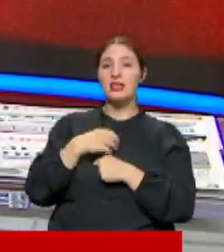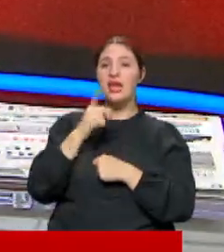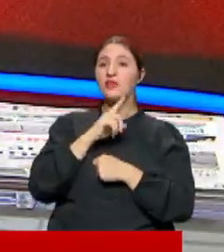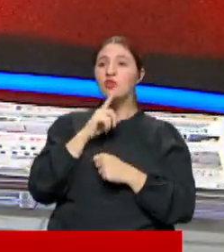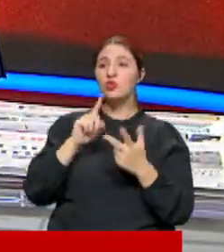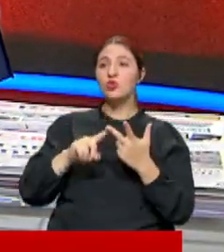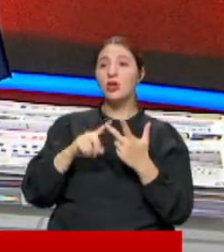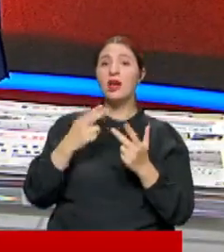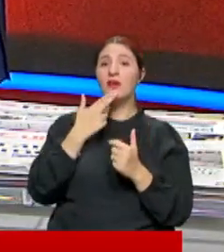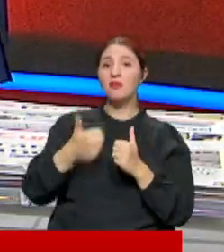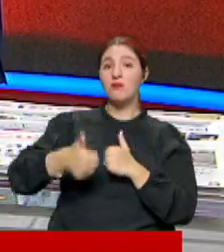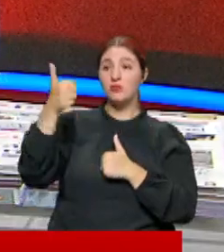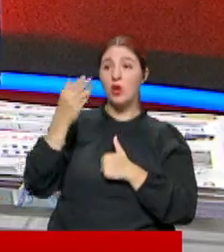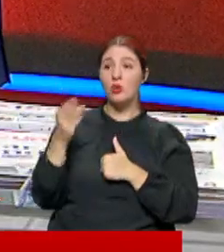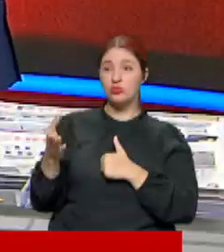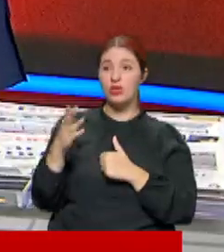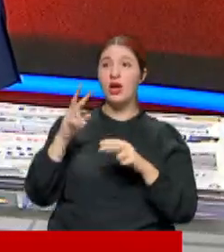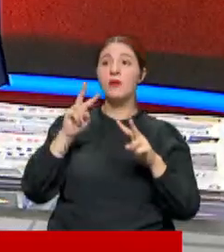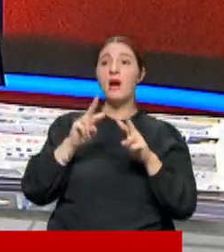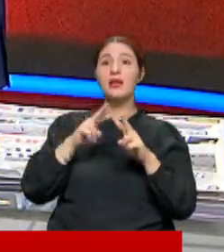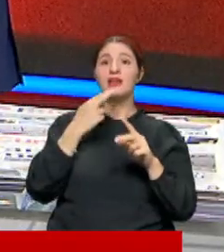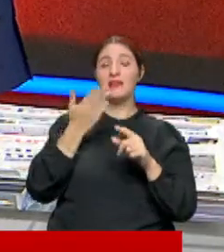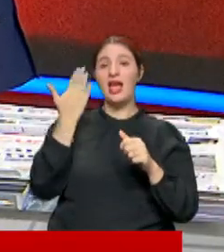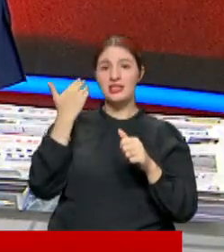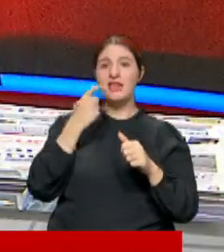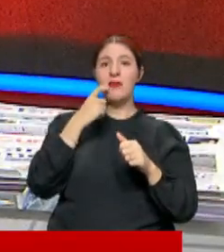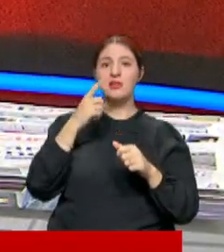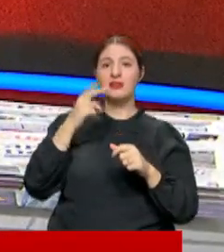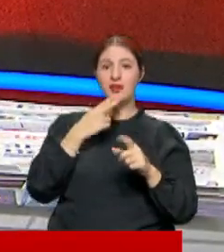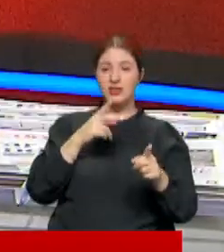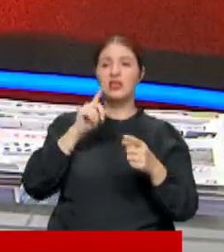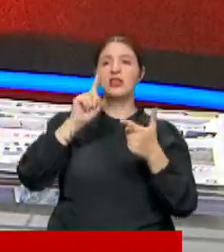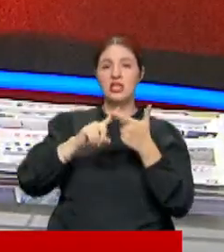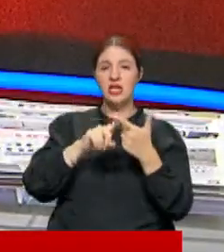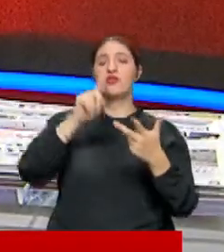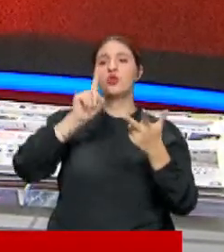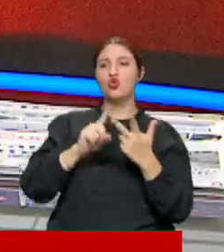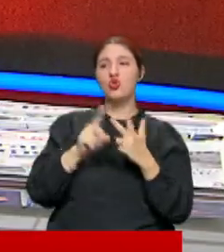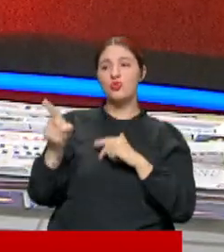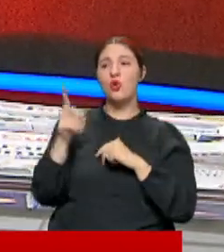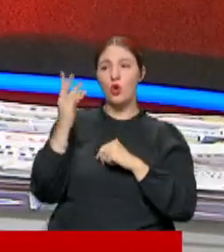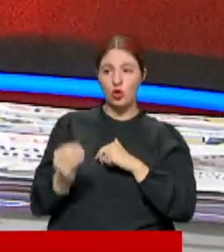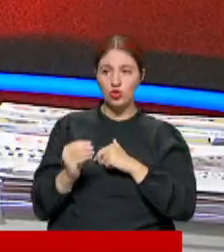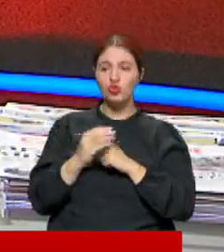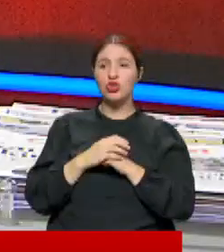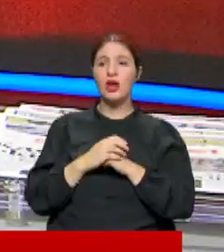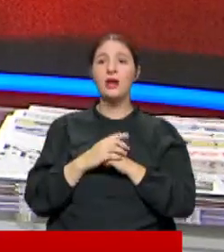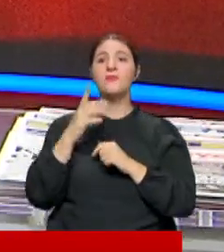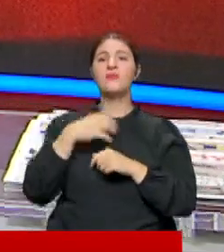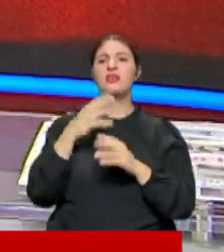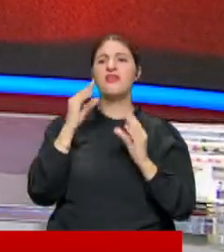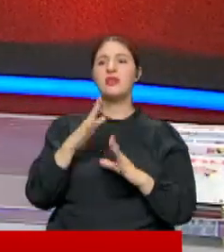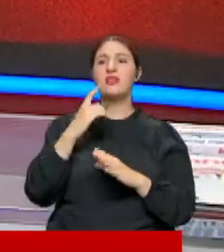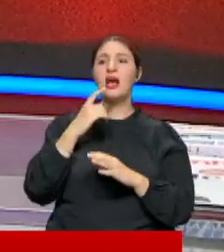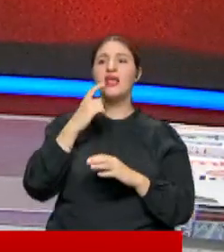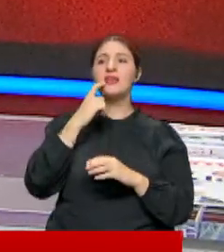İngiltere'nin 3. kadın başbakanı olacak. Margaret Thatcher, ardından Theresa May, şimdi de Listras 3. başbakan olacak. Kendisini daha çok